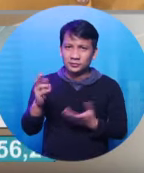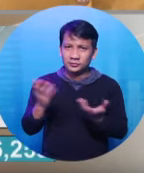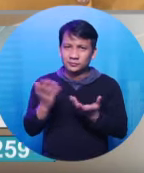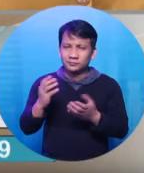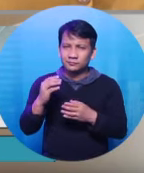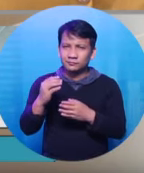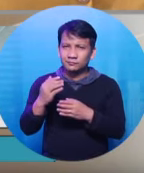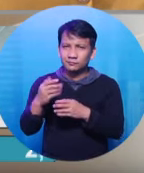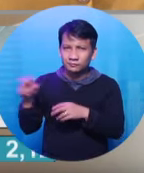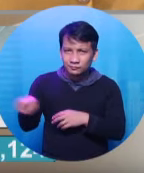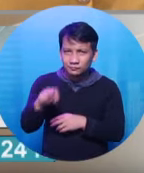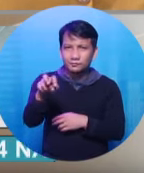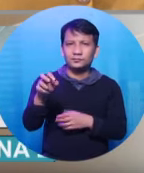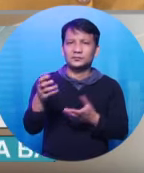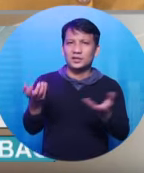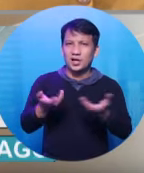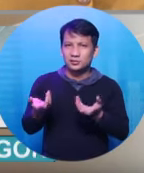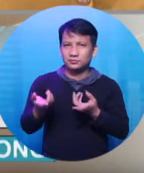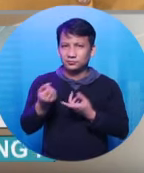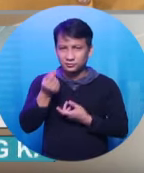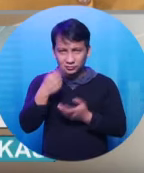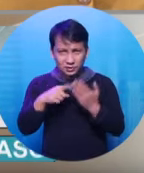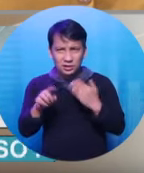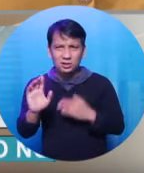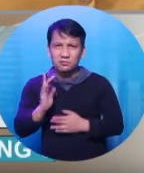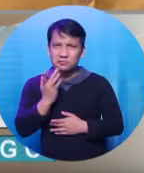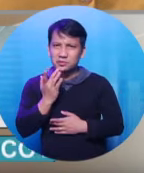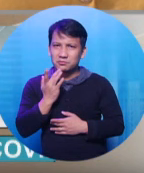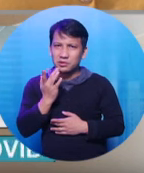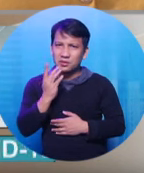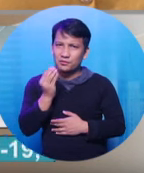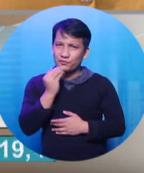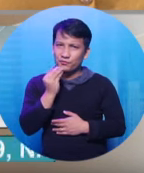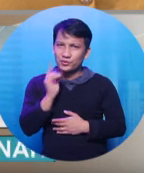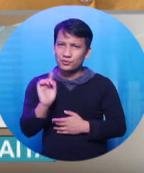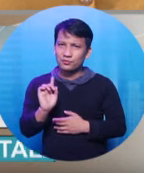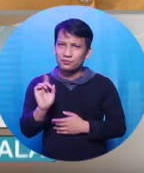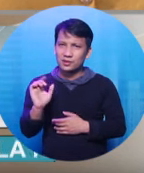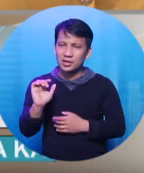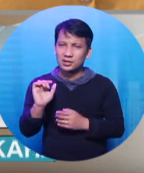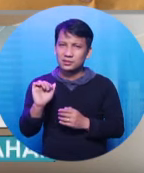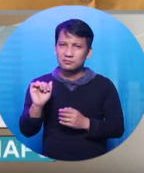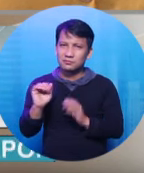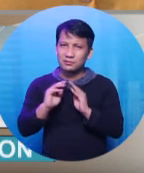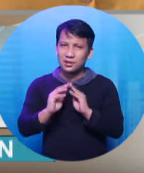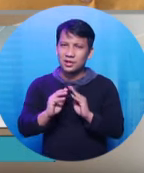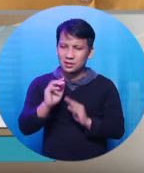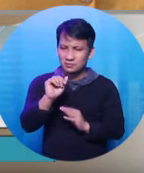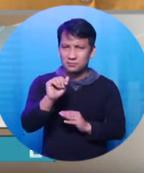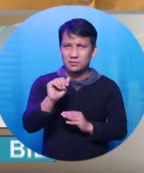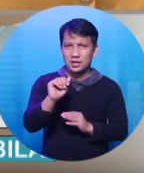natin mag-tourist dyan? Masarap na pagkain ng mga Arabo?